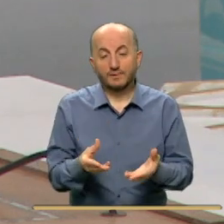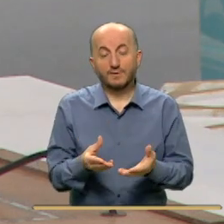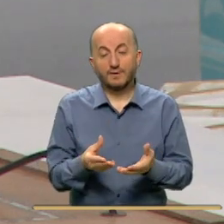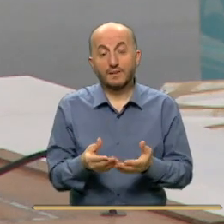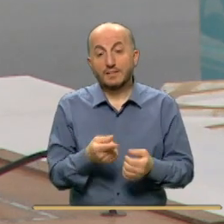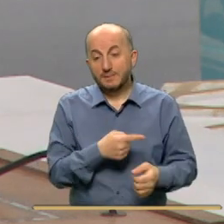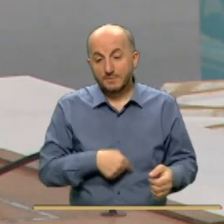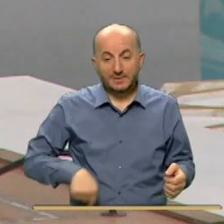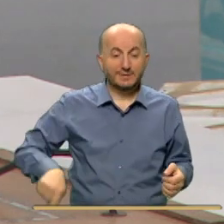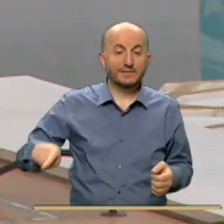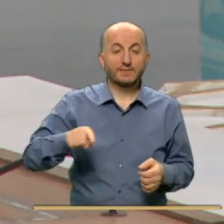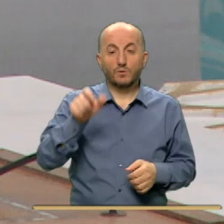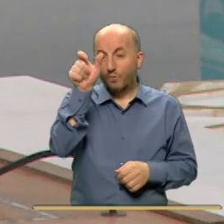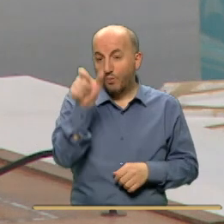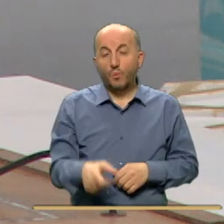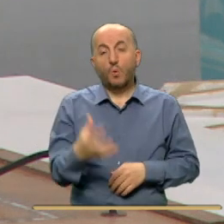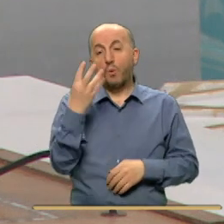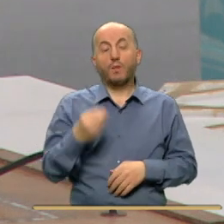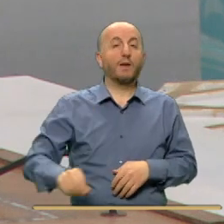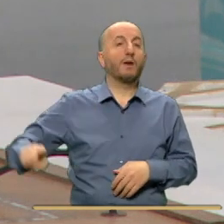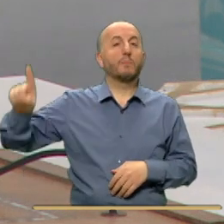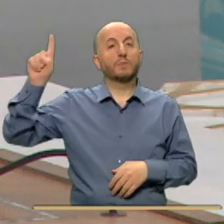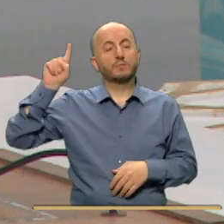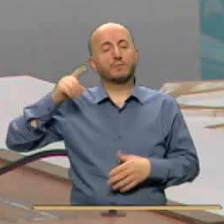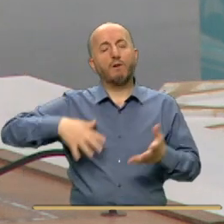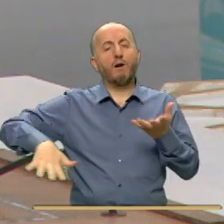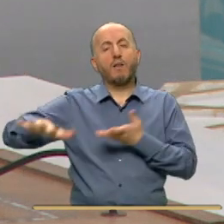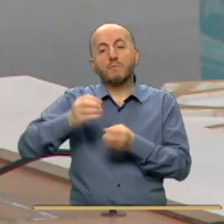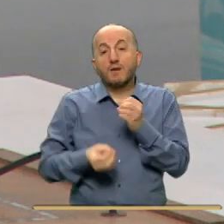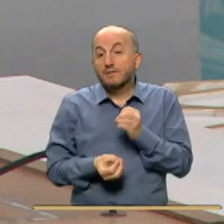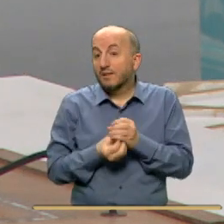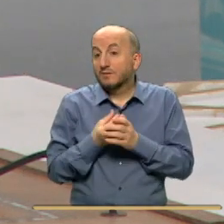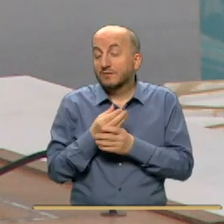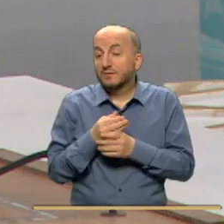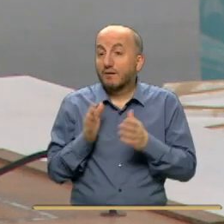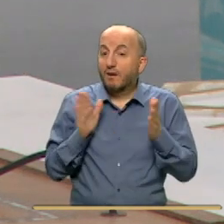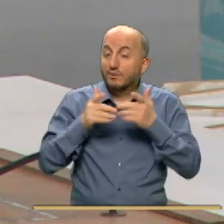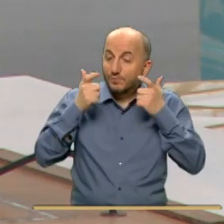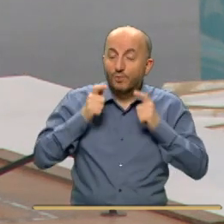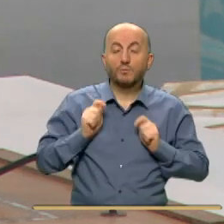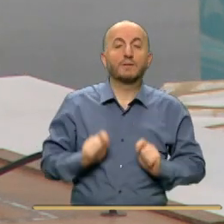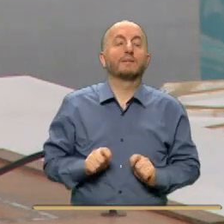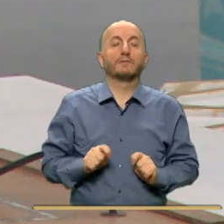Ama bizi kul olarak Rabbimize, alemlerin yaratıcısına karşı sorumlu kıldı.